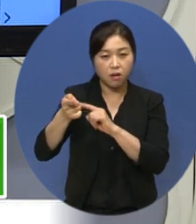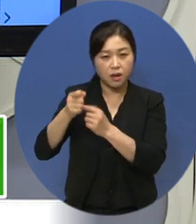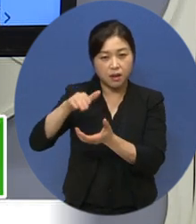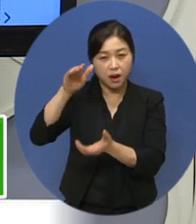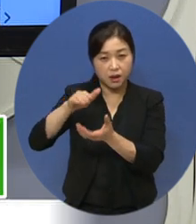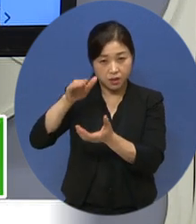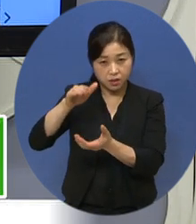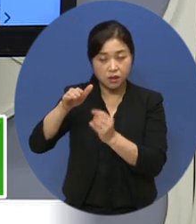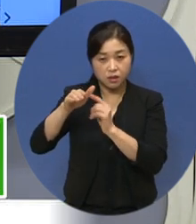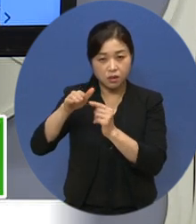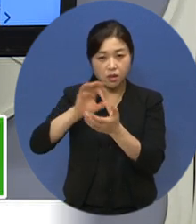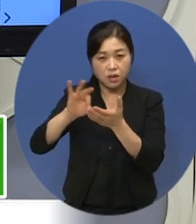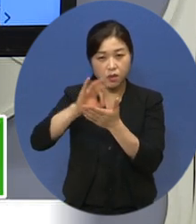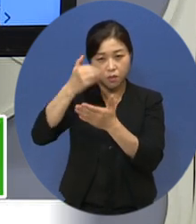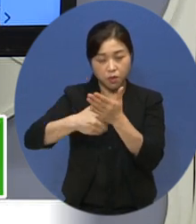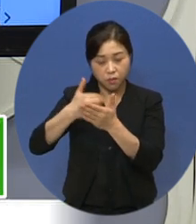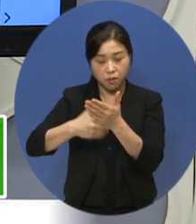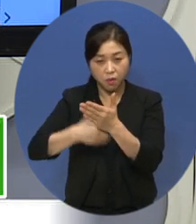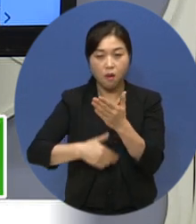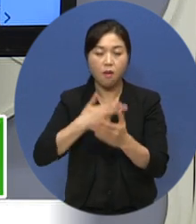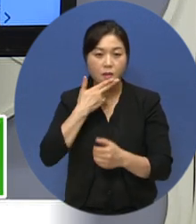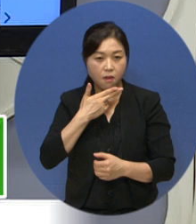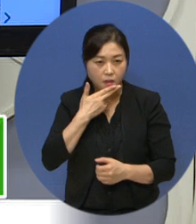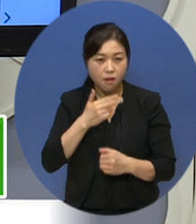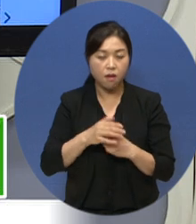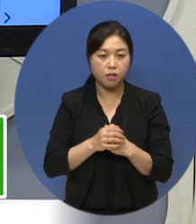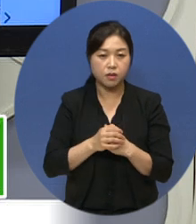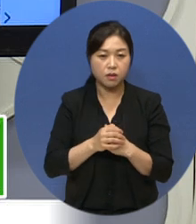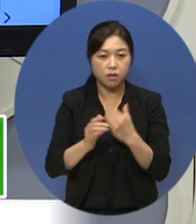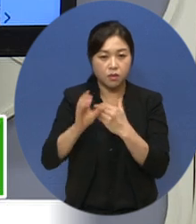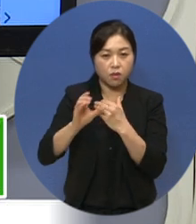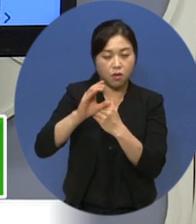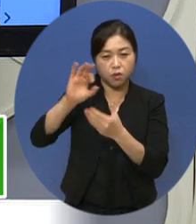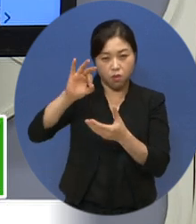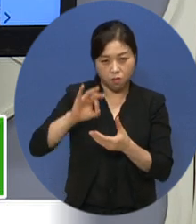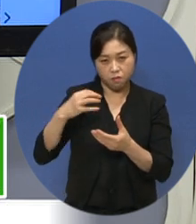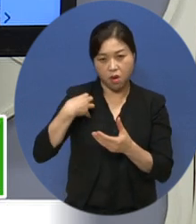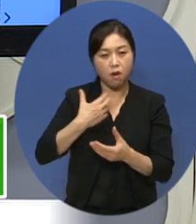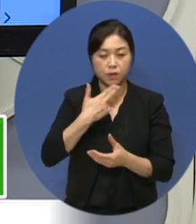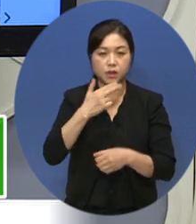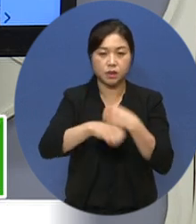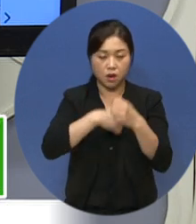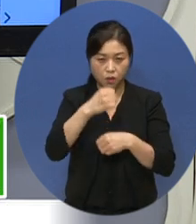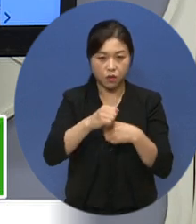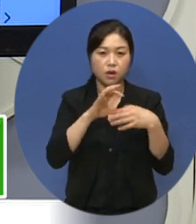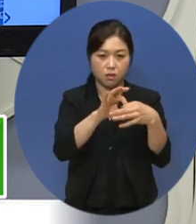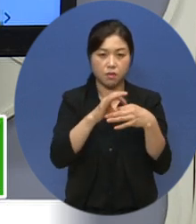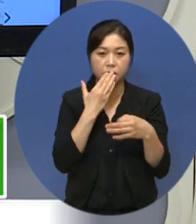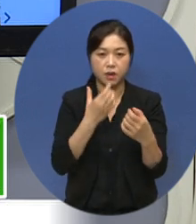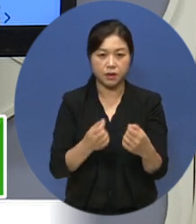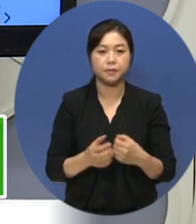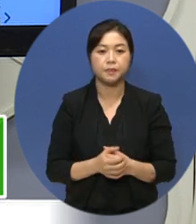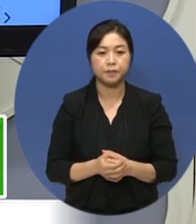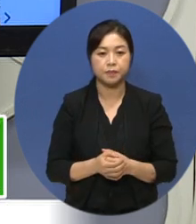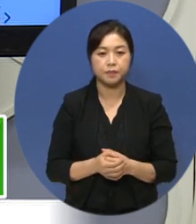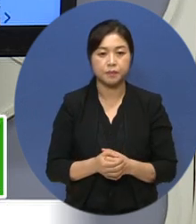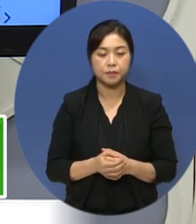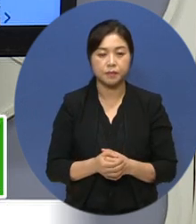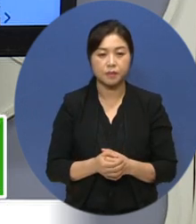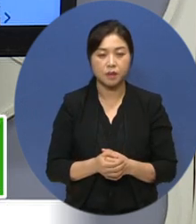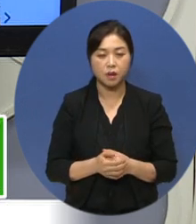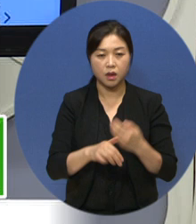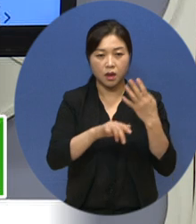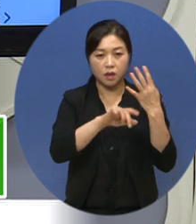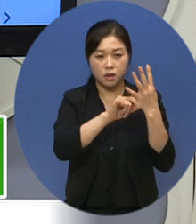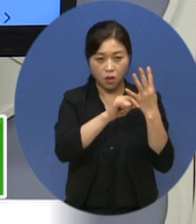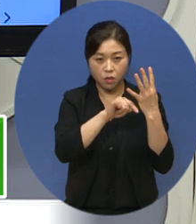데이터 사용량이 차감 되지 않아 추가 과금 부담없이 자유롭게 이용할 수 있습니다 앞서 지난